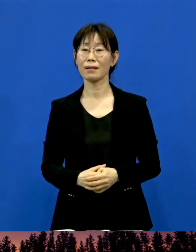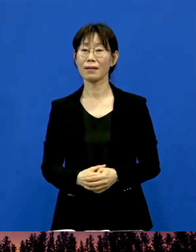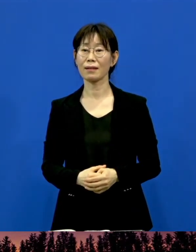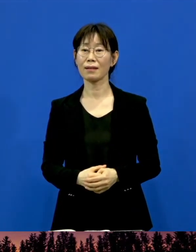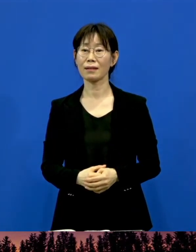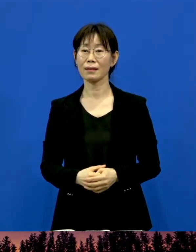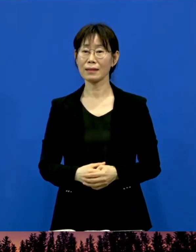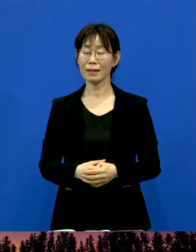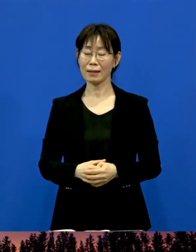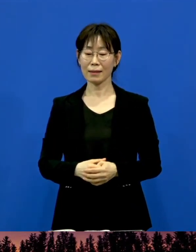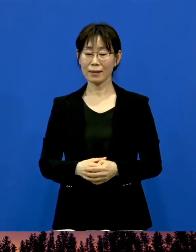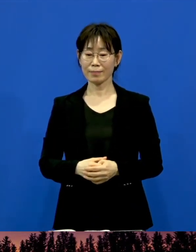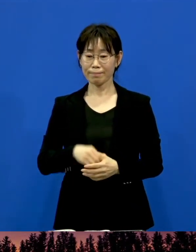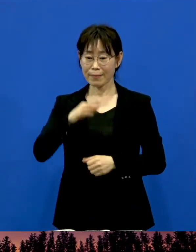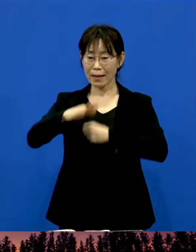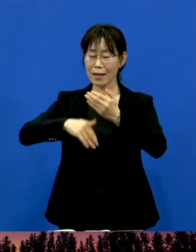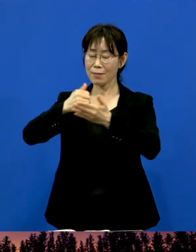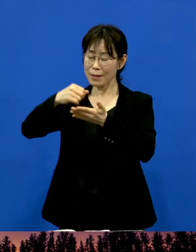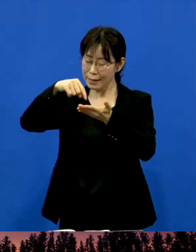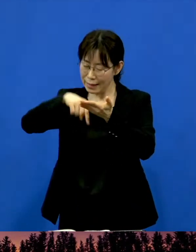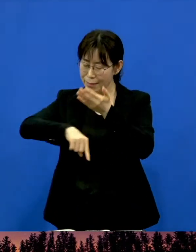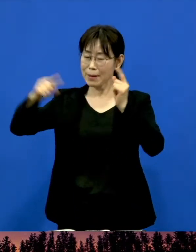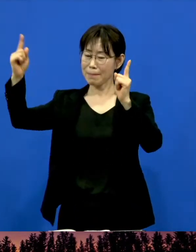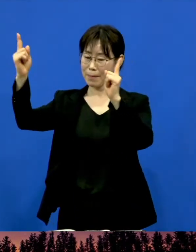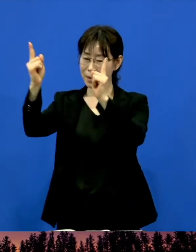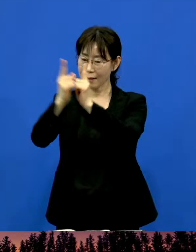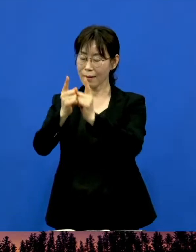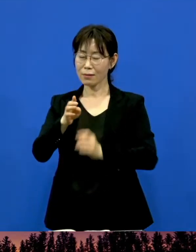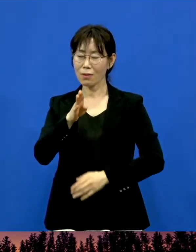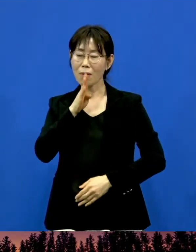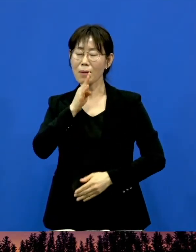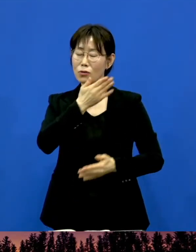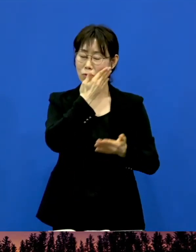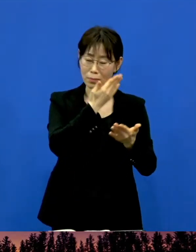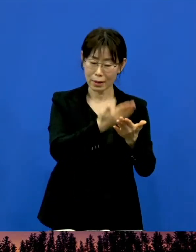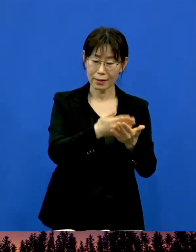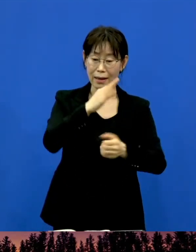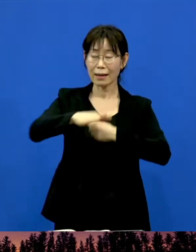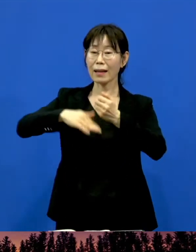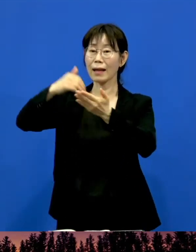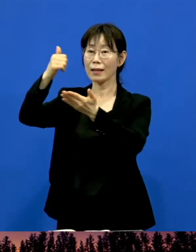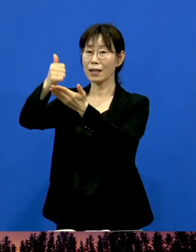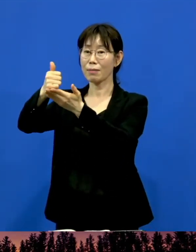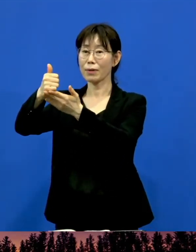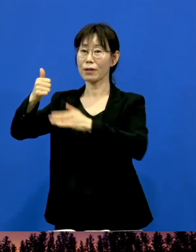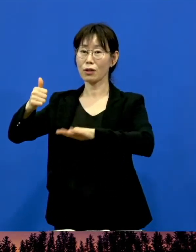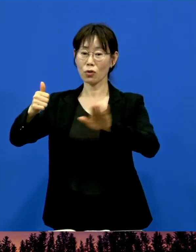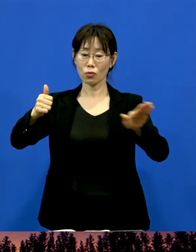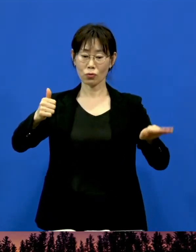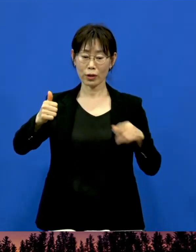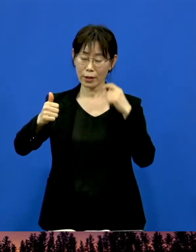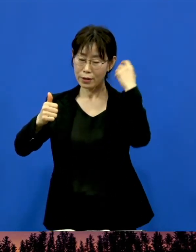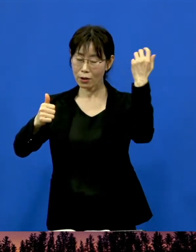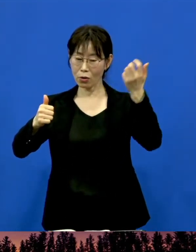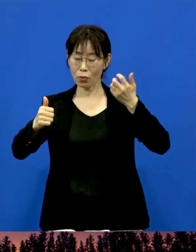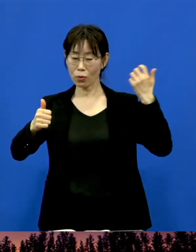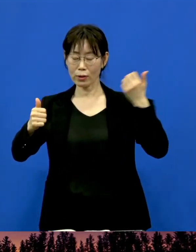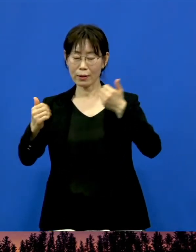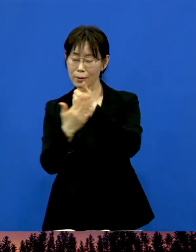하나님을 깊이 만나야 돼요. 그분이 우리의 영혼을 깊이 만져주시고,